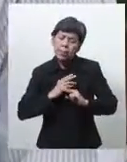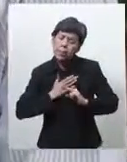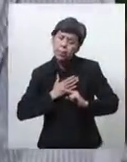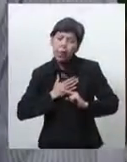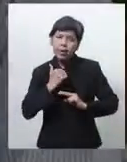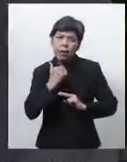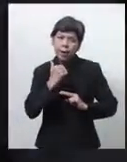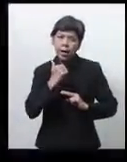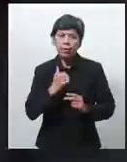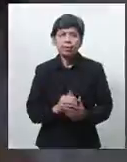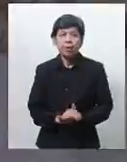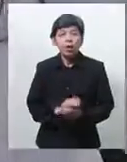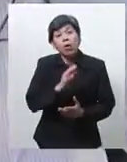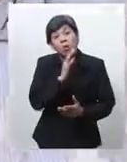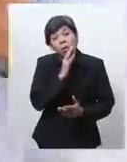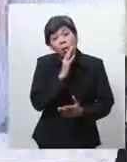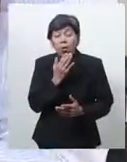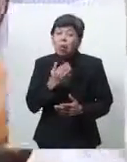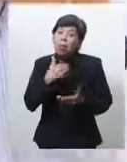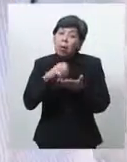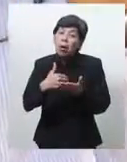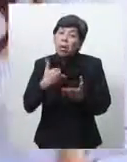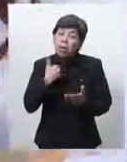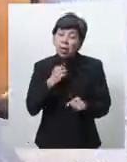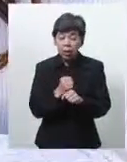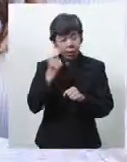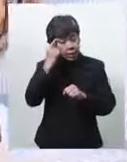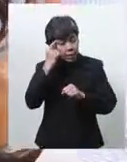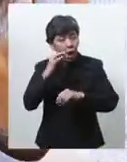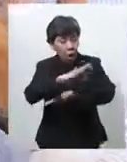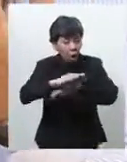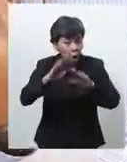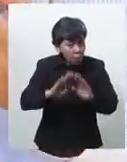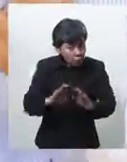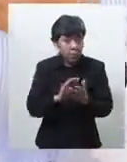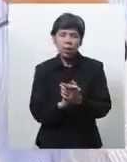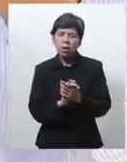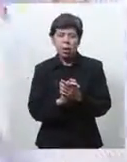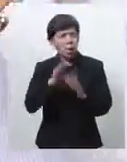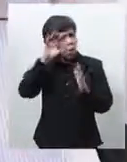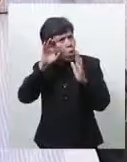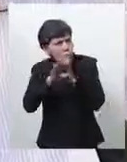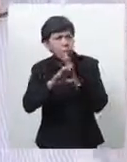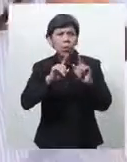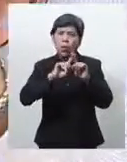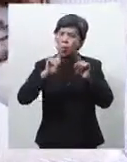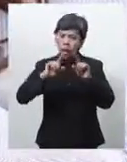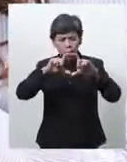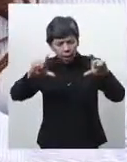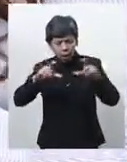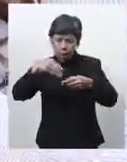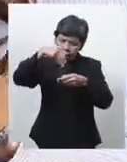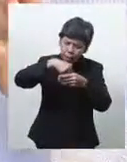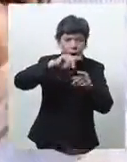างให้ได้ด้วยตัวเองค่ะเวลาเราพี่เห็นพี่ต้นบอกว่านอกจากออกแบบพวกโลโก้ออกแบบป้ายต่